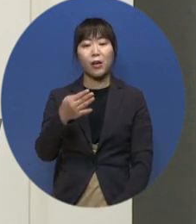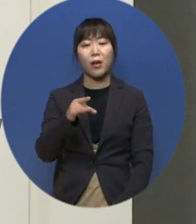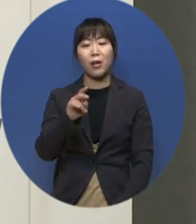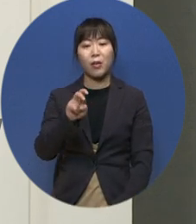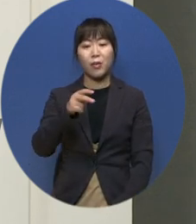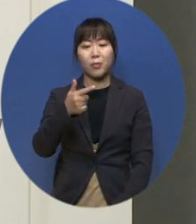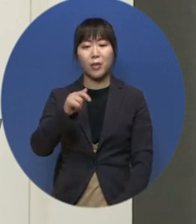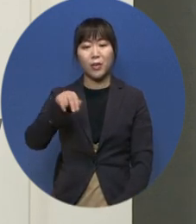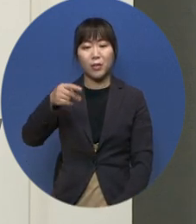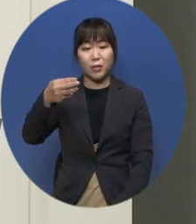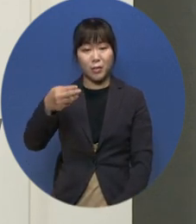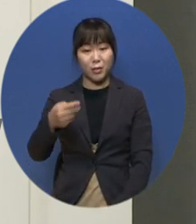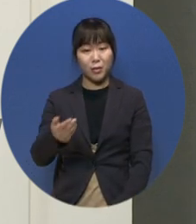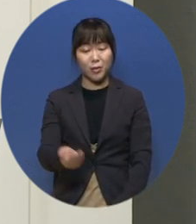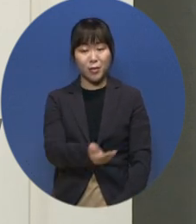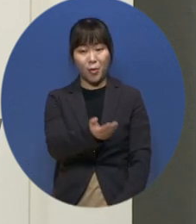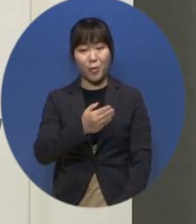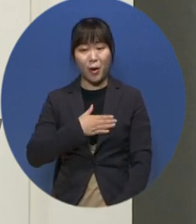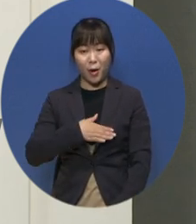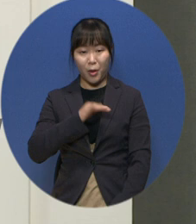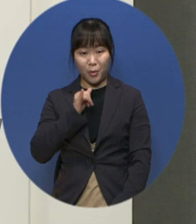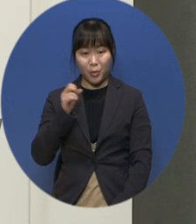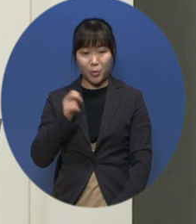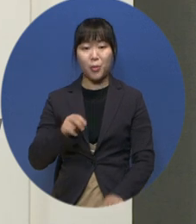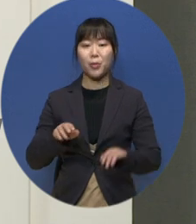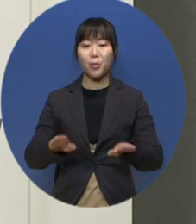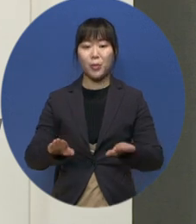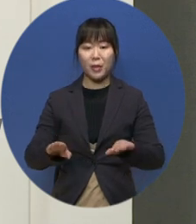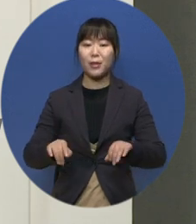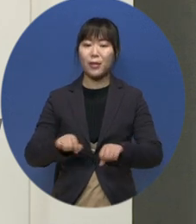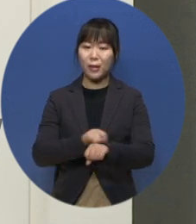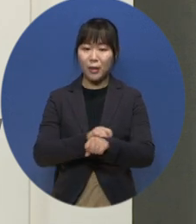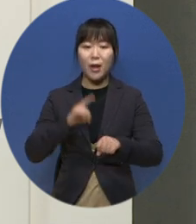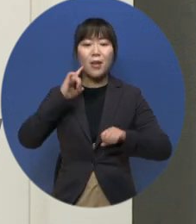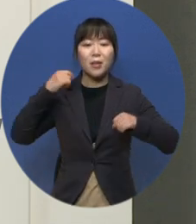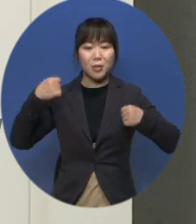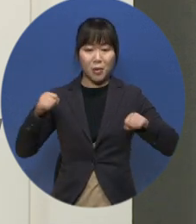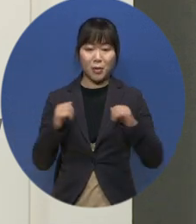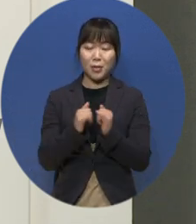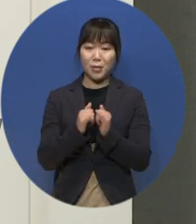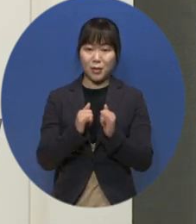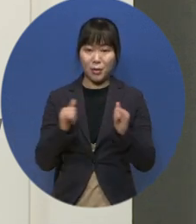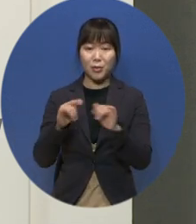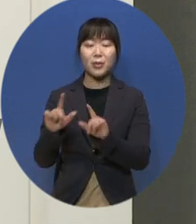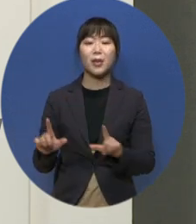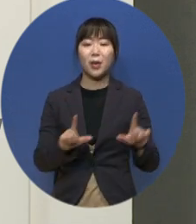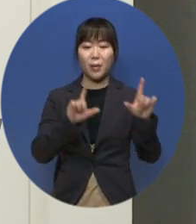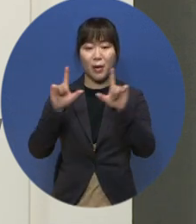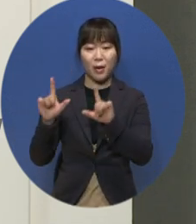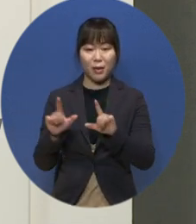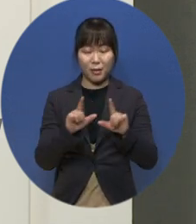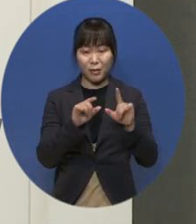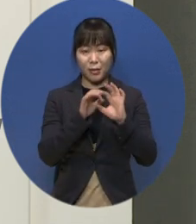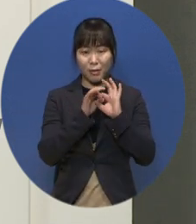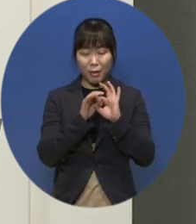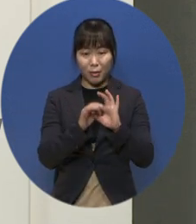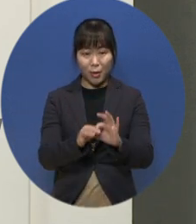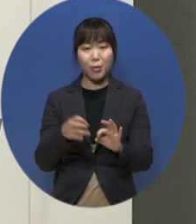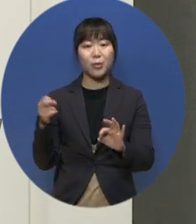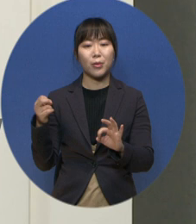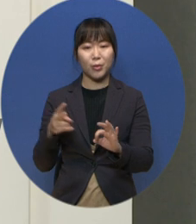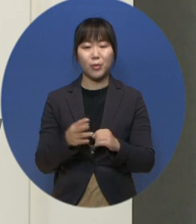여러분과 인사를 나누셨고 특히 오늘은 연기자로서 연기 생활을 쭉 하시고